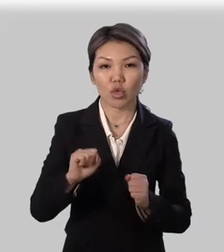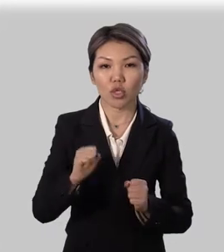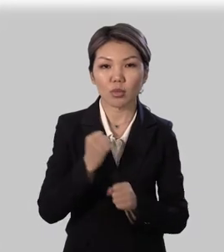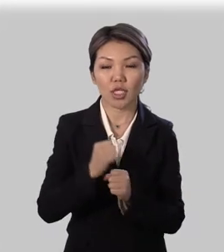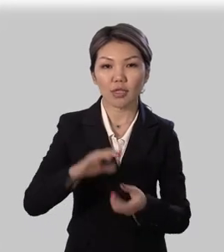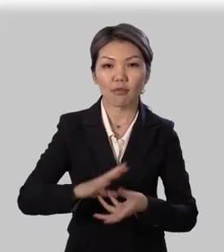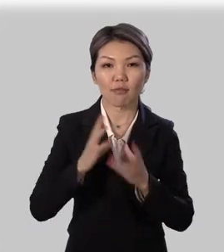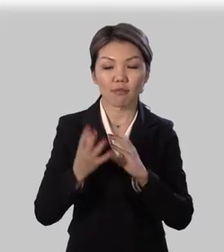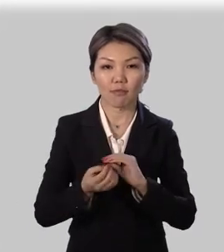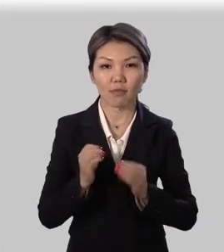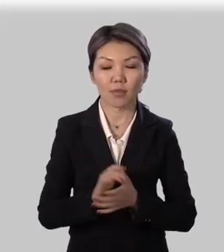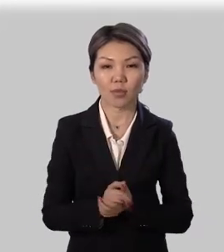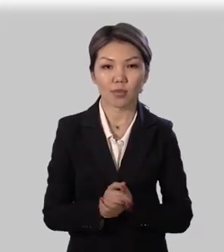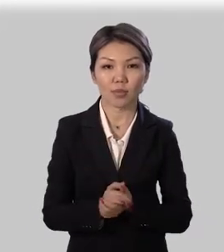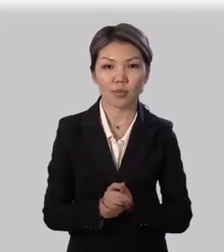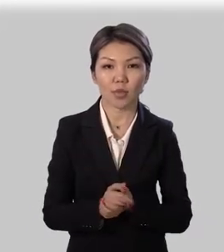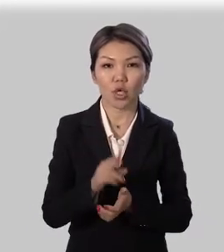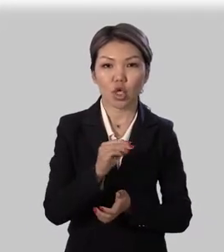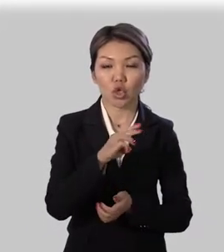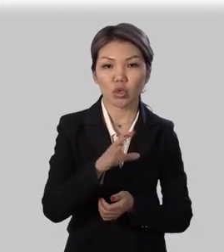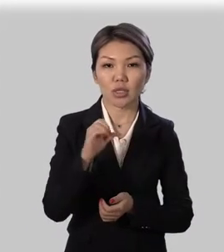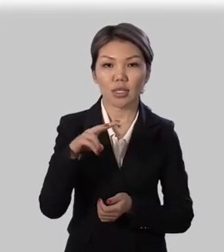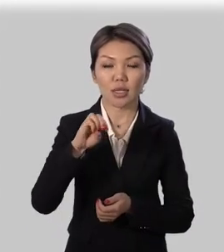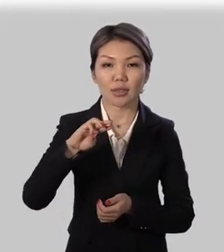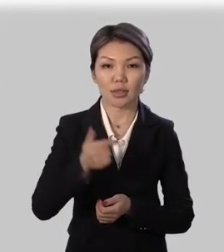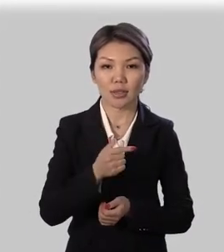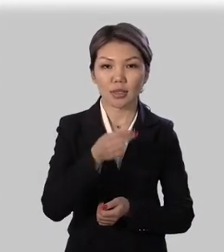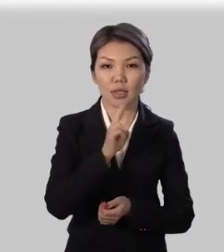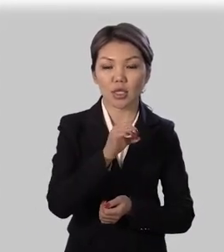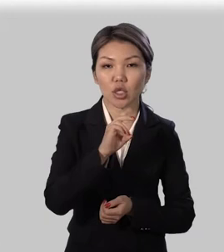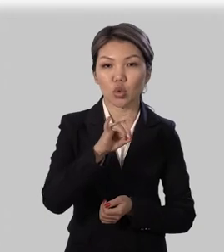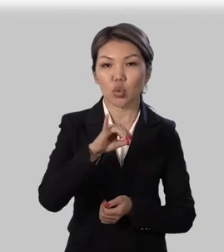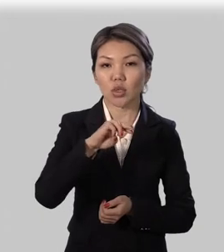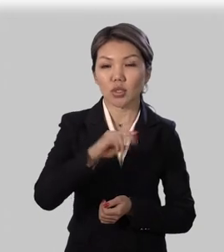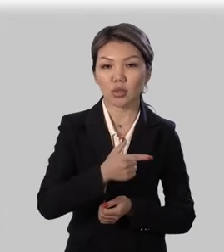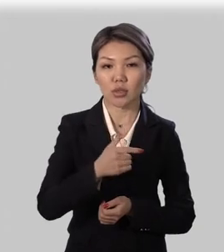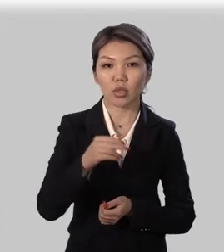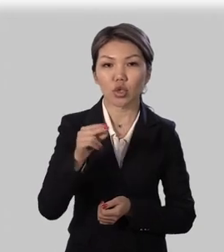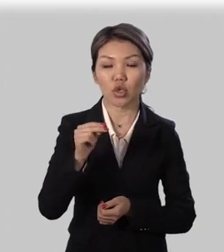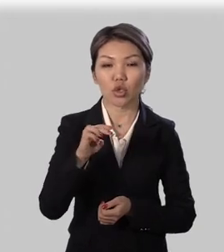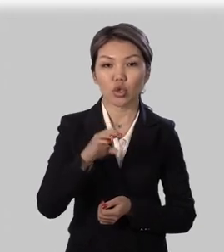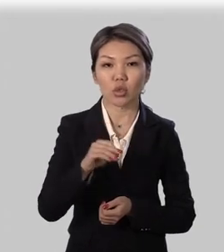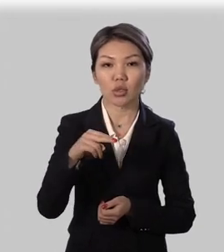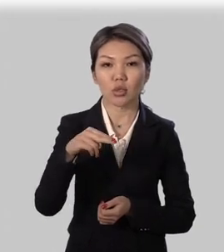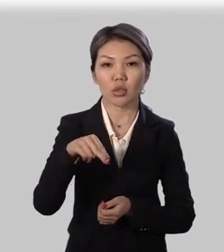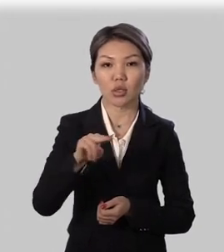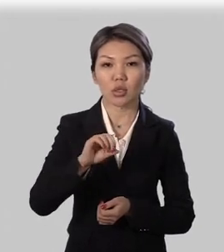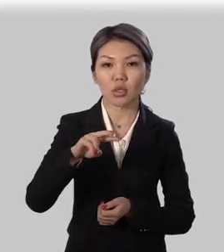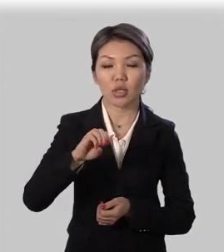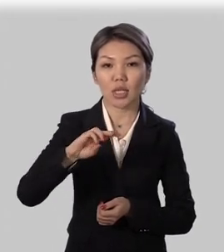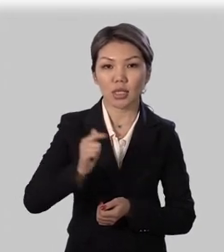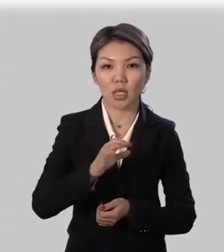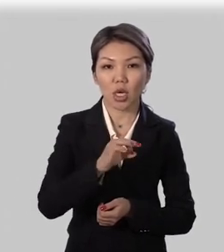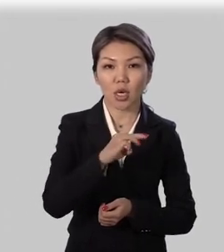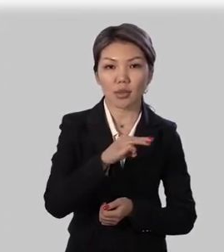что сделать крикнуть что делать отдыхать